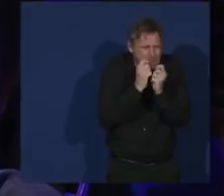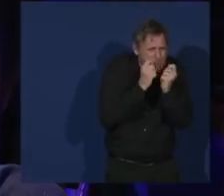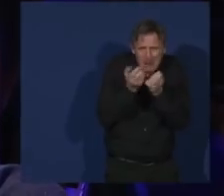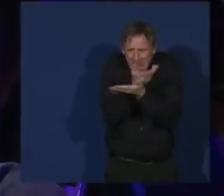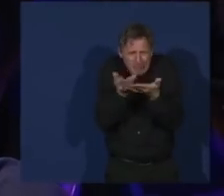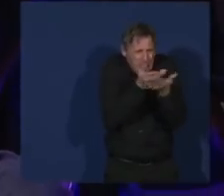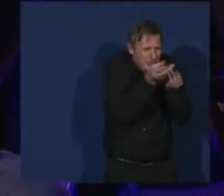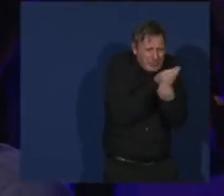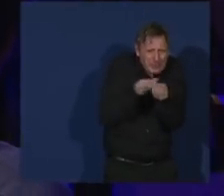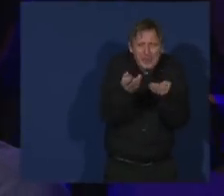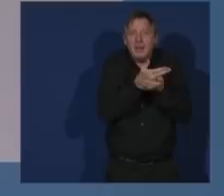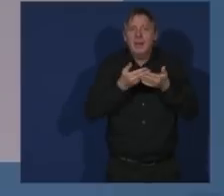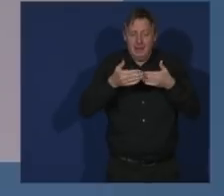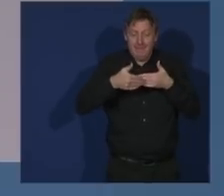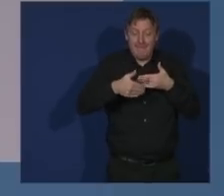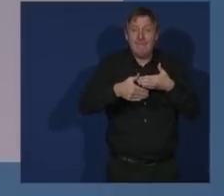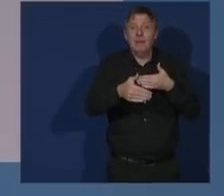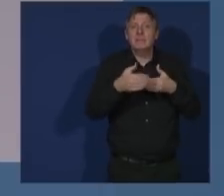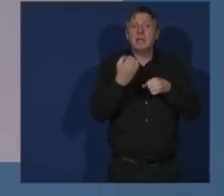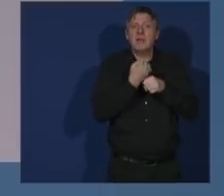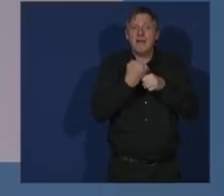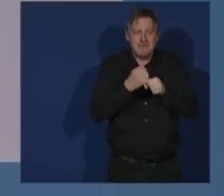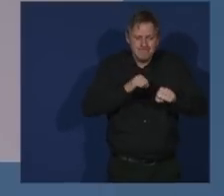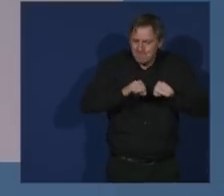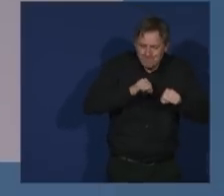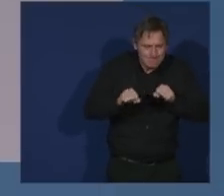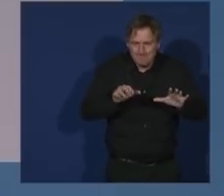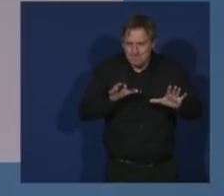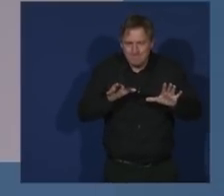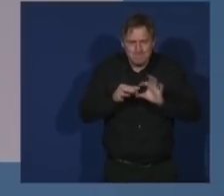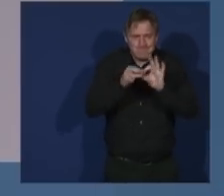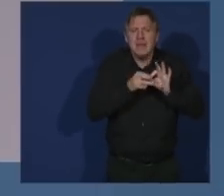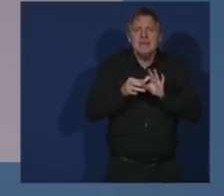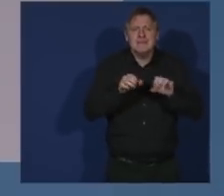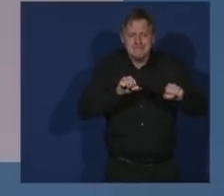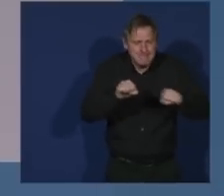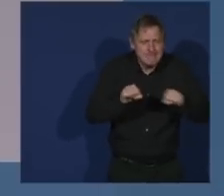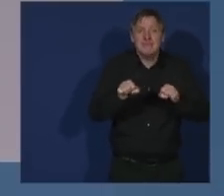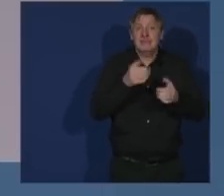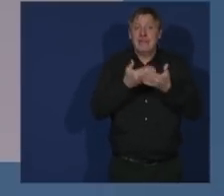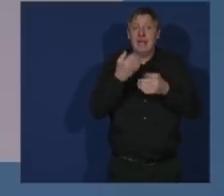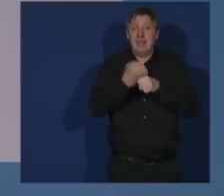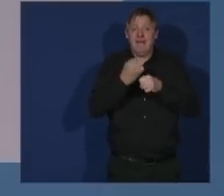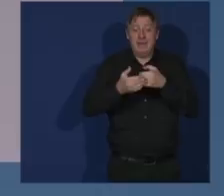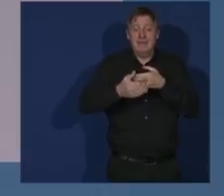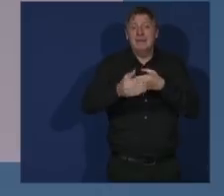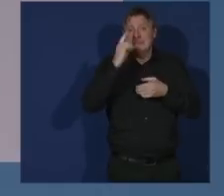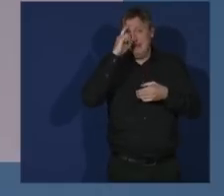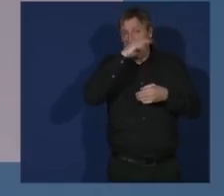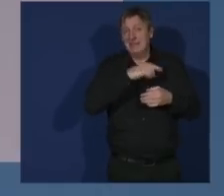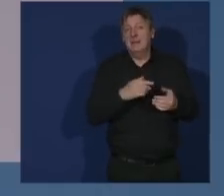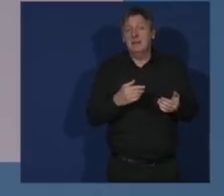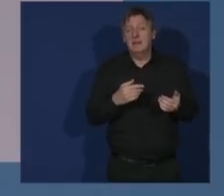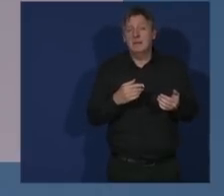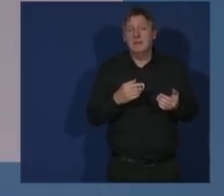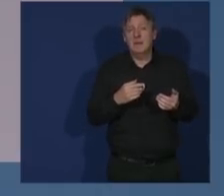Nous nous attellerons au travail qui est au fond le travail le plus difficile. Le travail qui consiste à partir